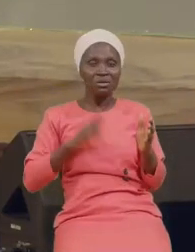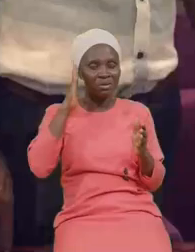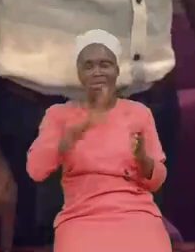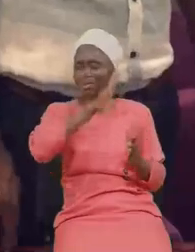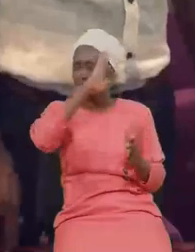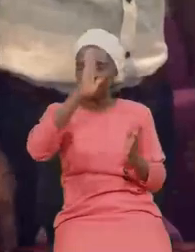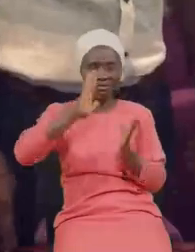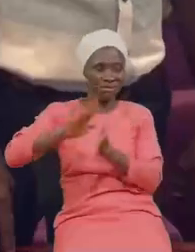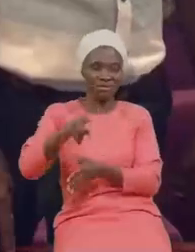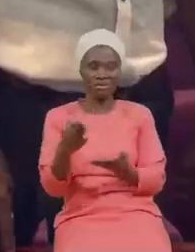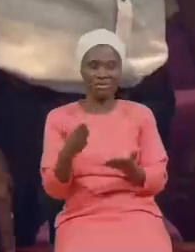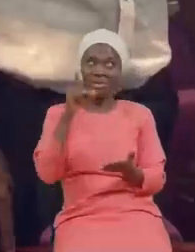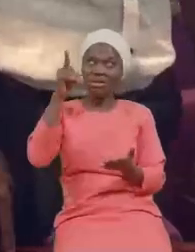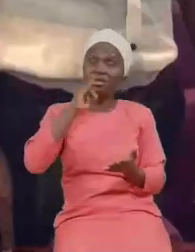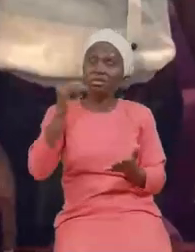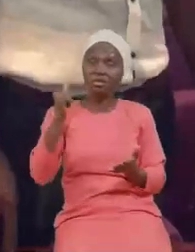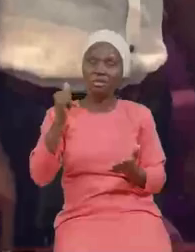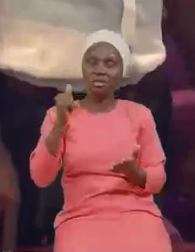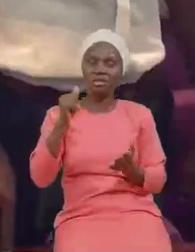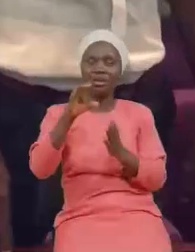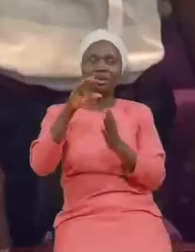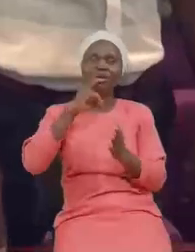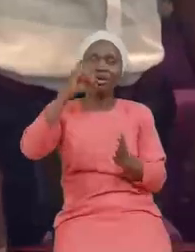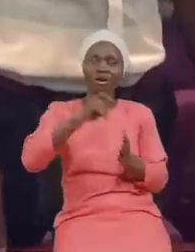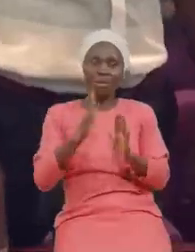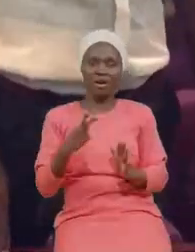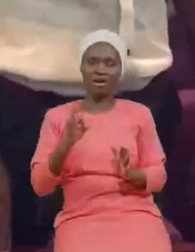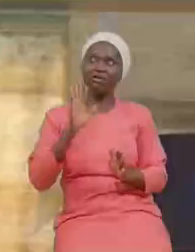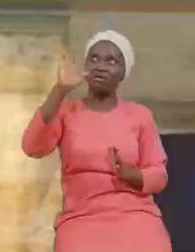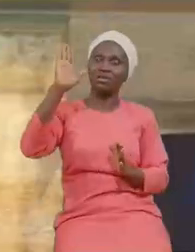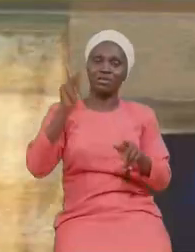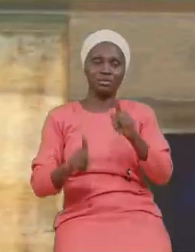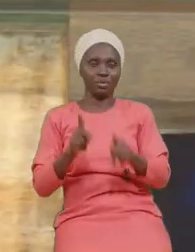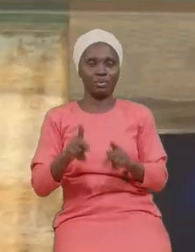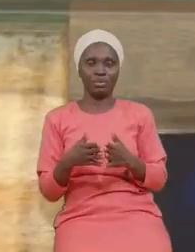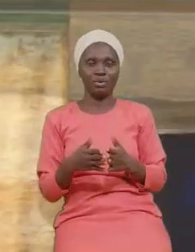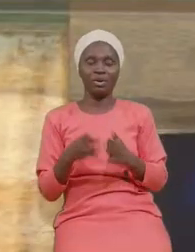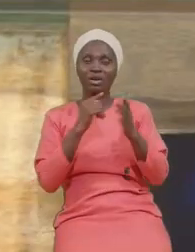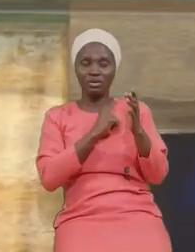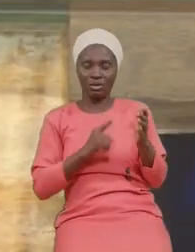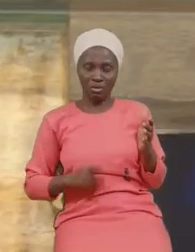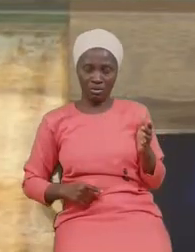délaisser il est le commandant de son peuple le Seigneur